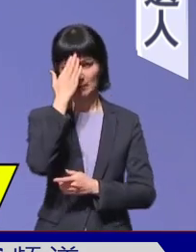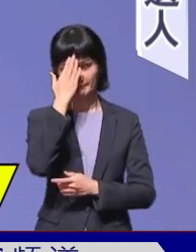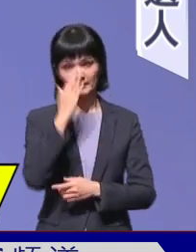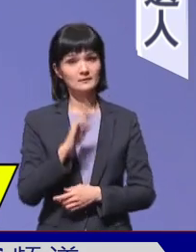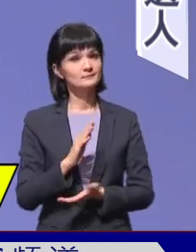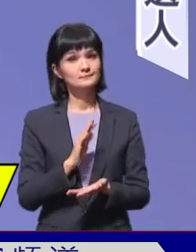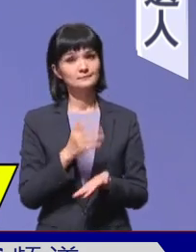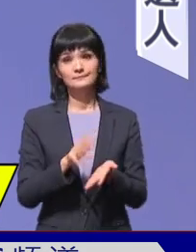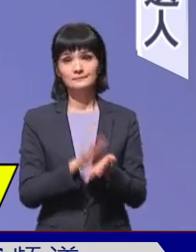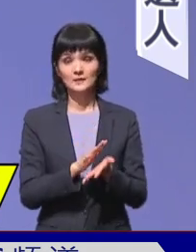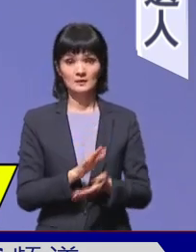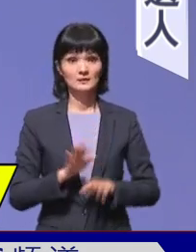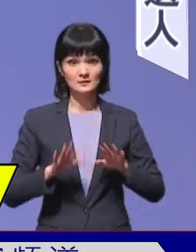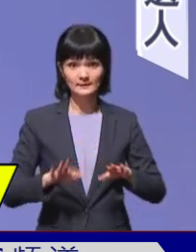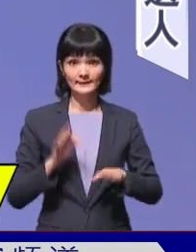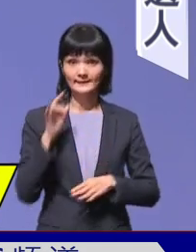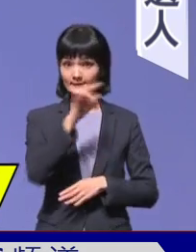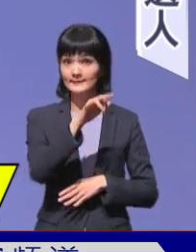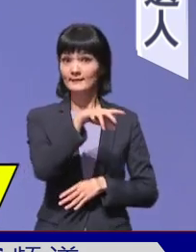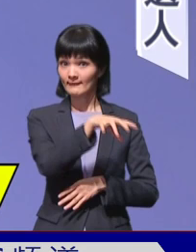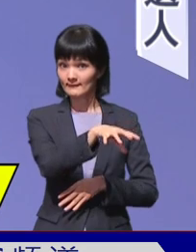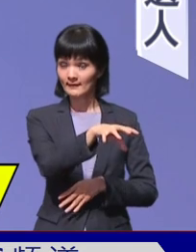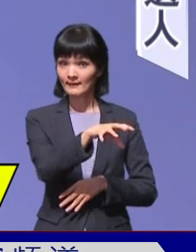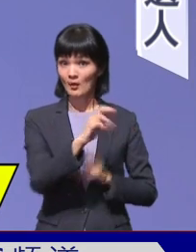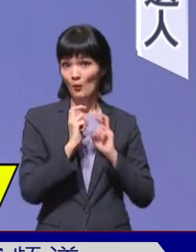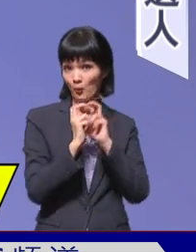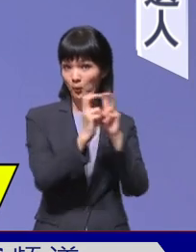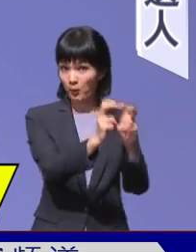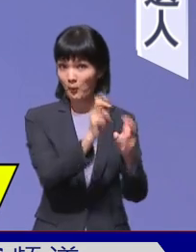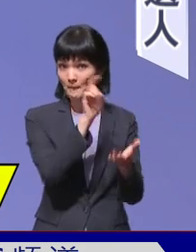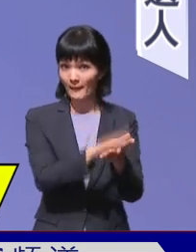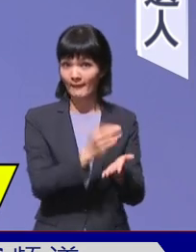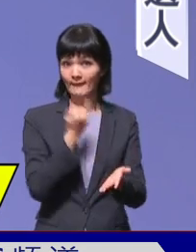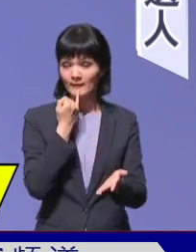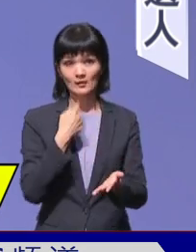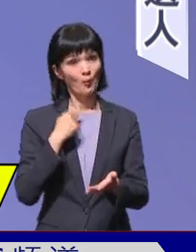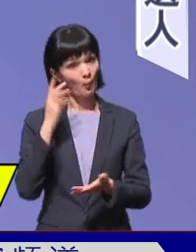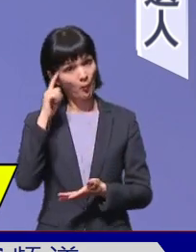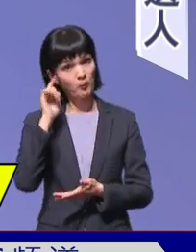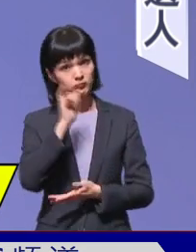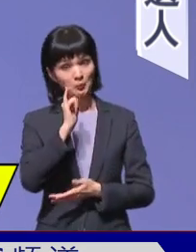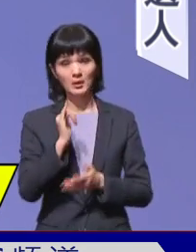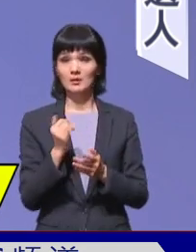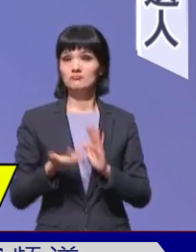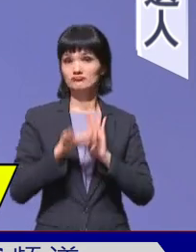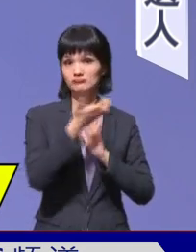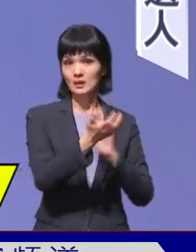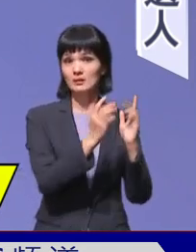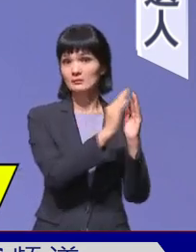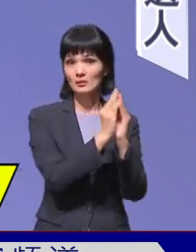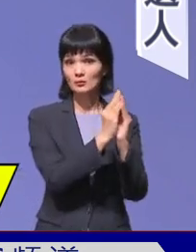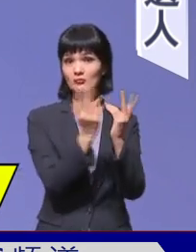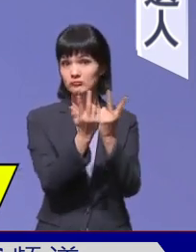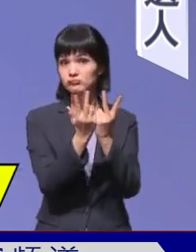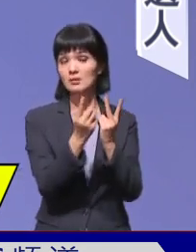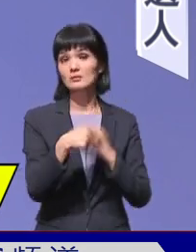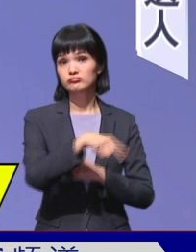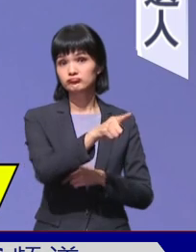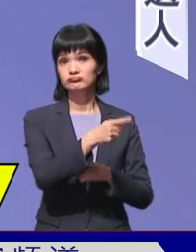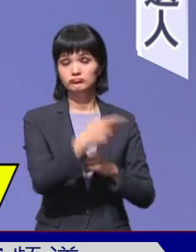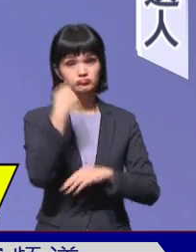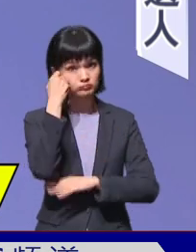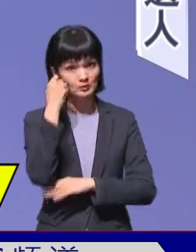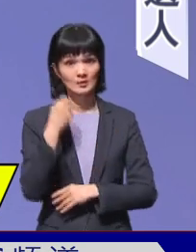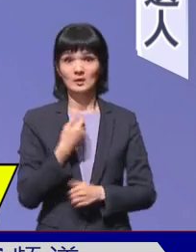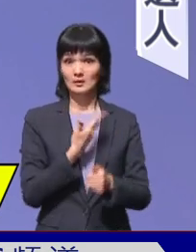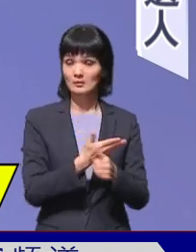在有机场捷运之后，非常多的人口移转到桃园去，所以买到新北桃园的房子让